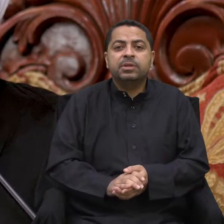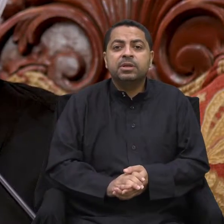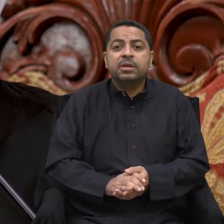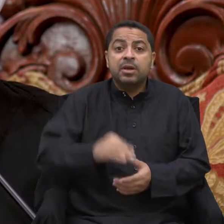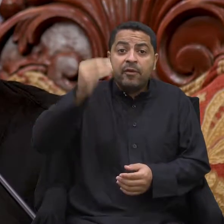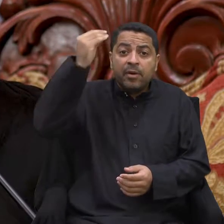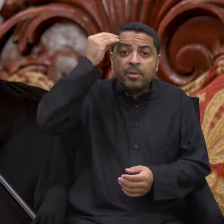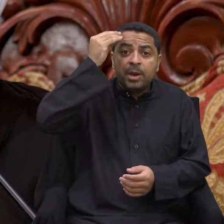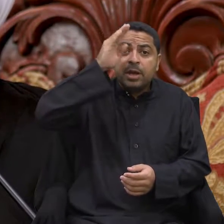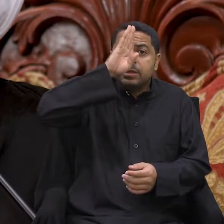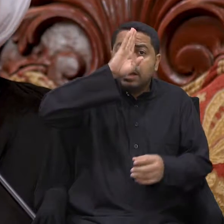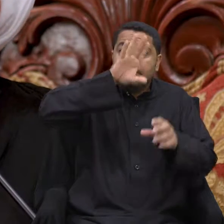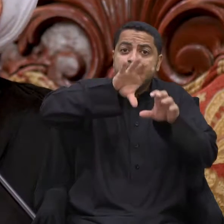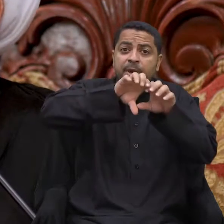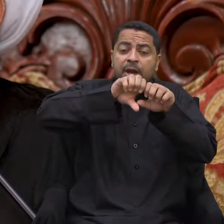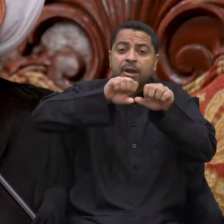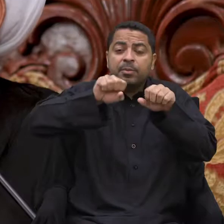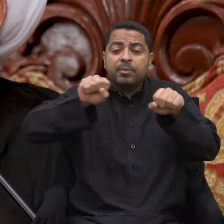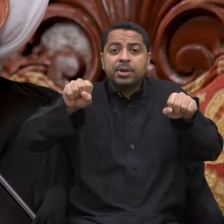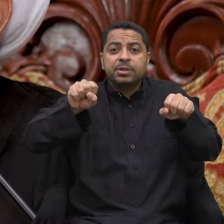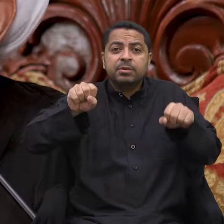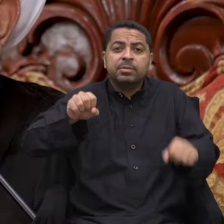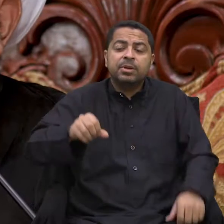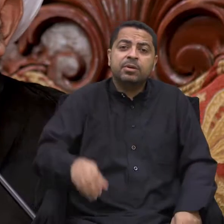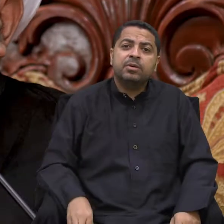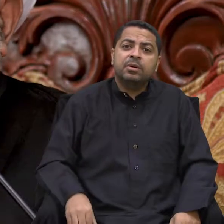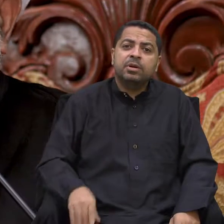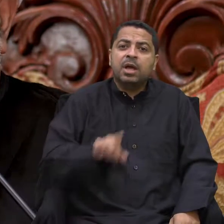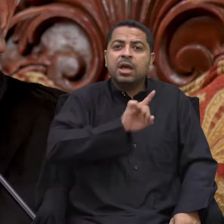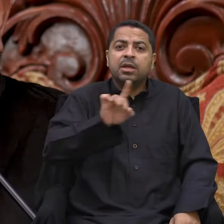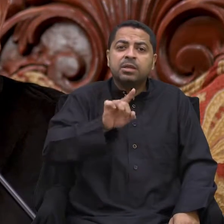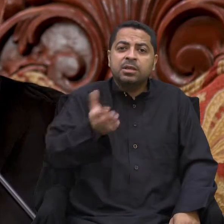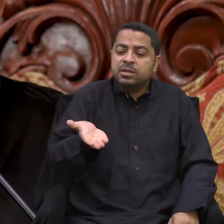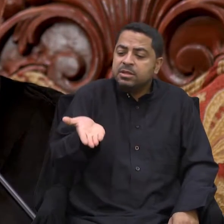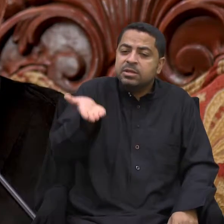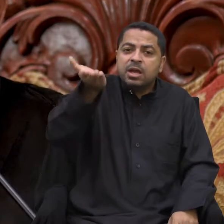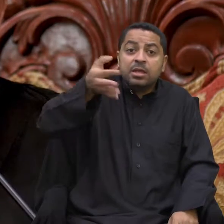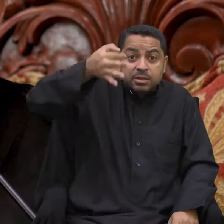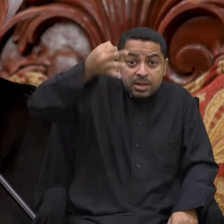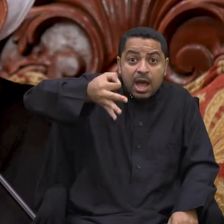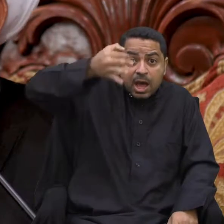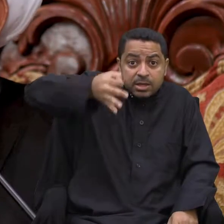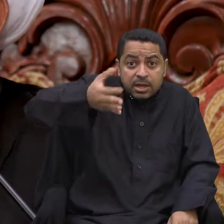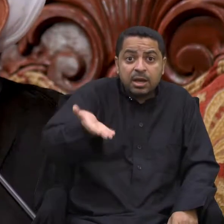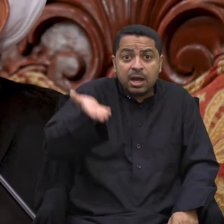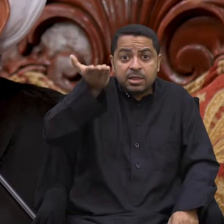الإمام الحسين عليه السلام لا يعرف قدره الحقيقي.